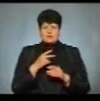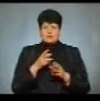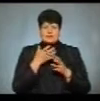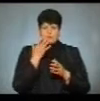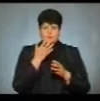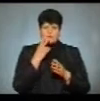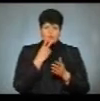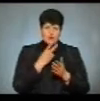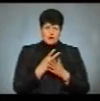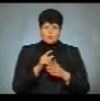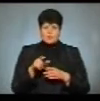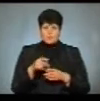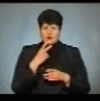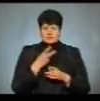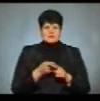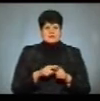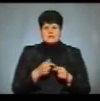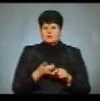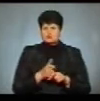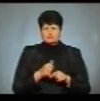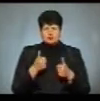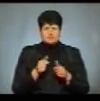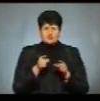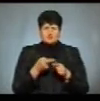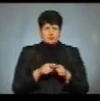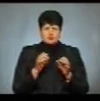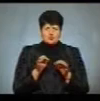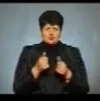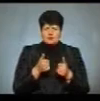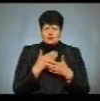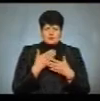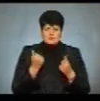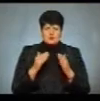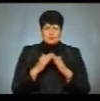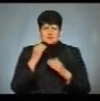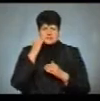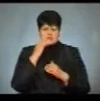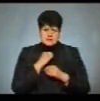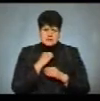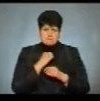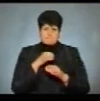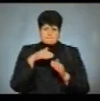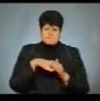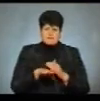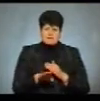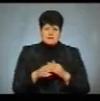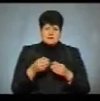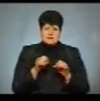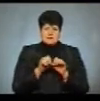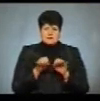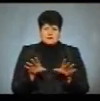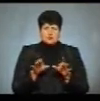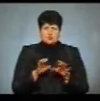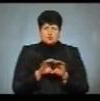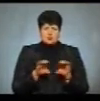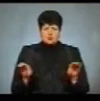людям пояснювали, що воно дуже добре, але тут немає нічого доброго. По-перше, доми старі. Підвали всі розлітаються, труби